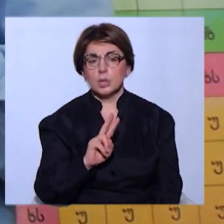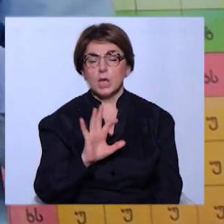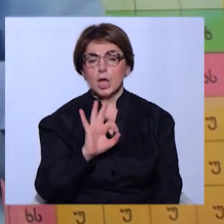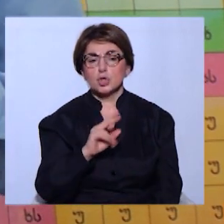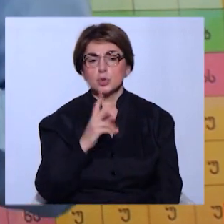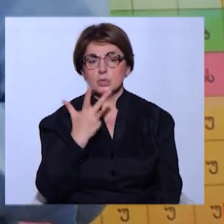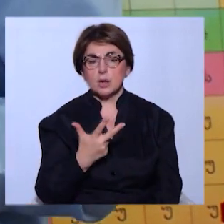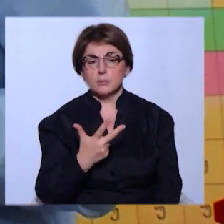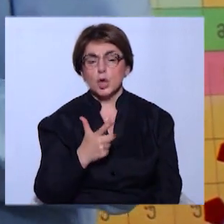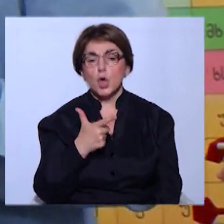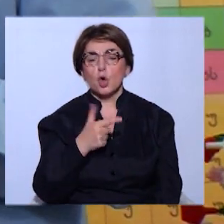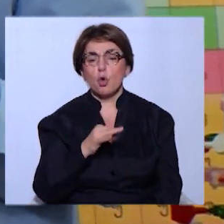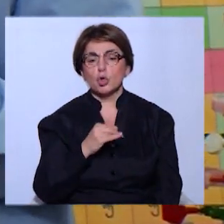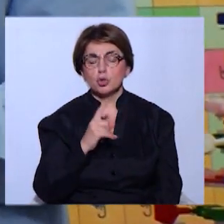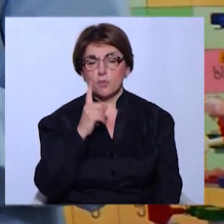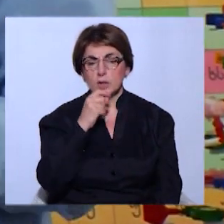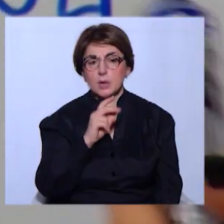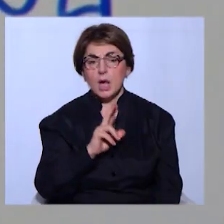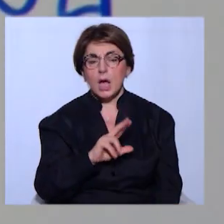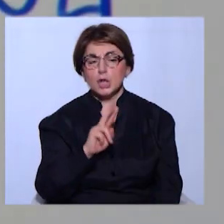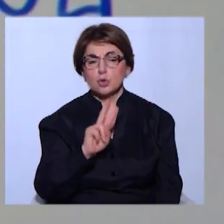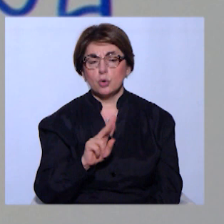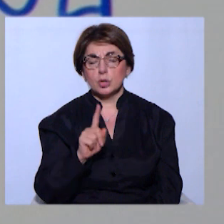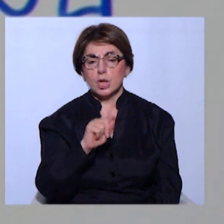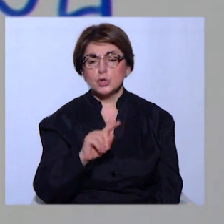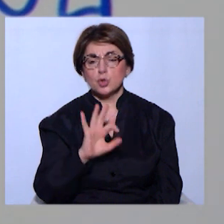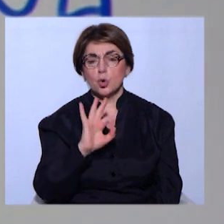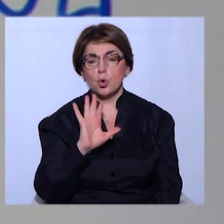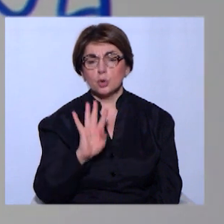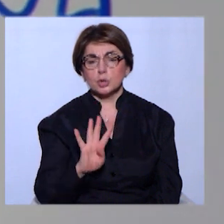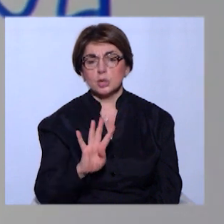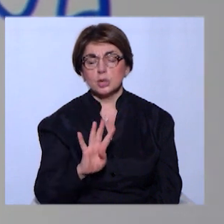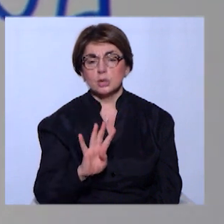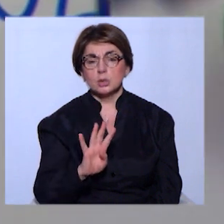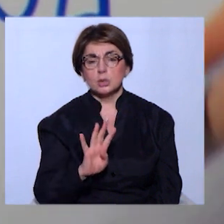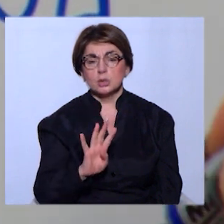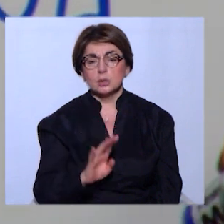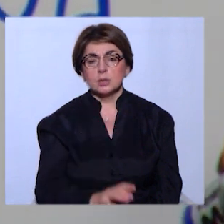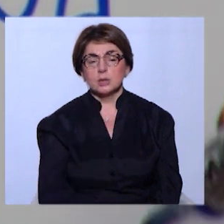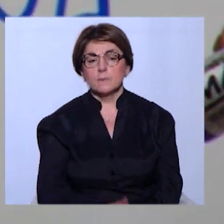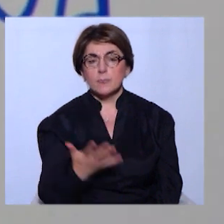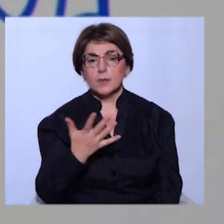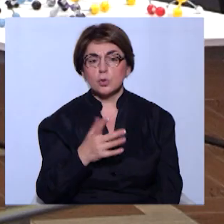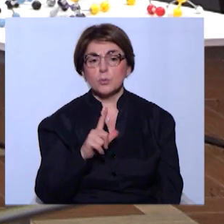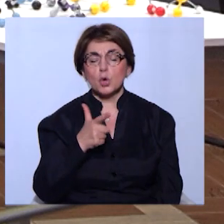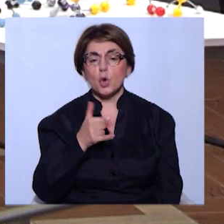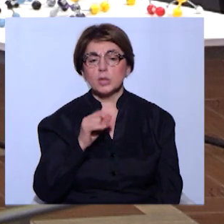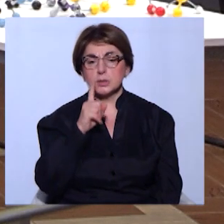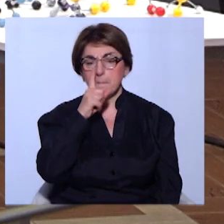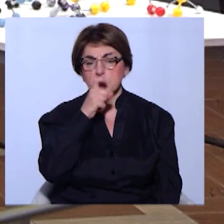რომელიც არის გოგირდმჟავა. ხოლო მათ მარილებს კი ეწოდებათ სულფიდები, სულფიტები და სულფატები.